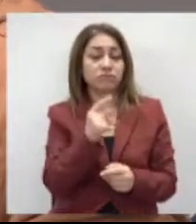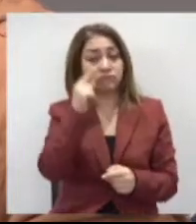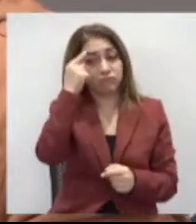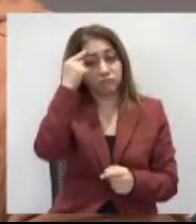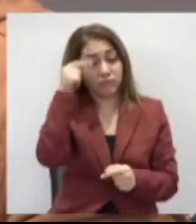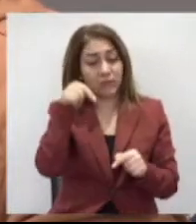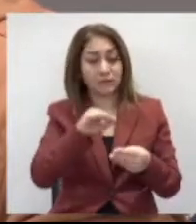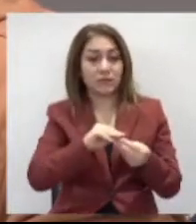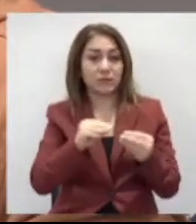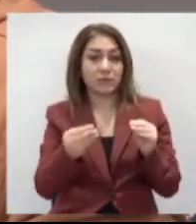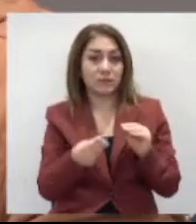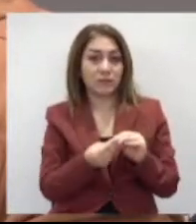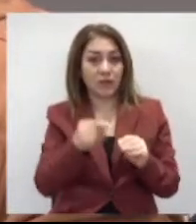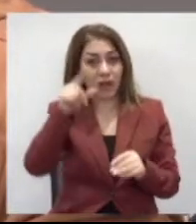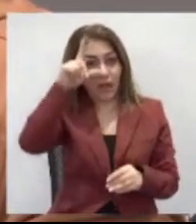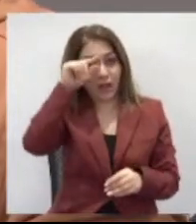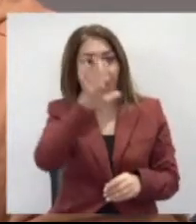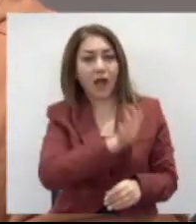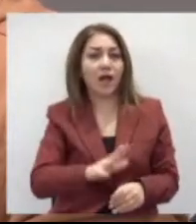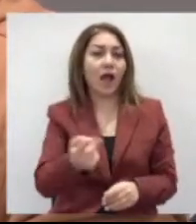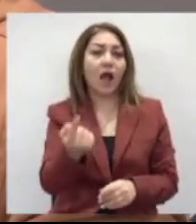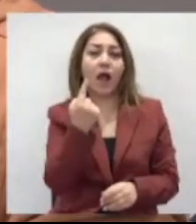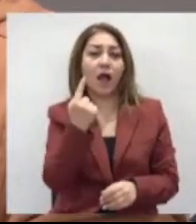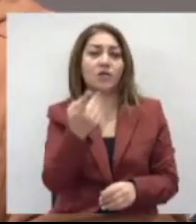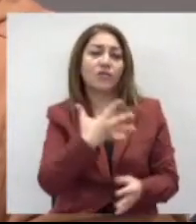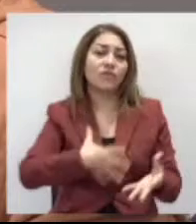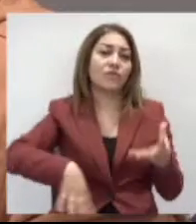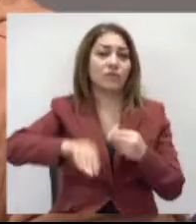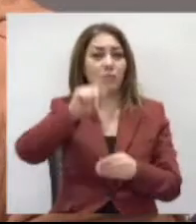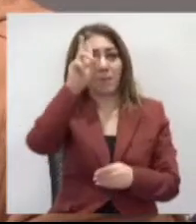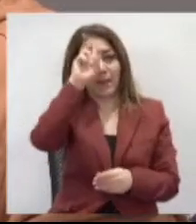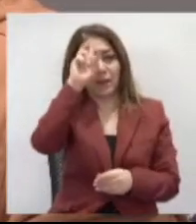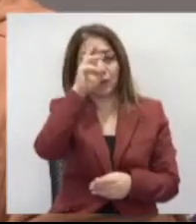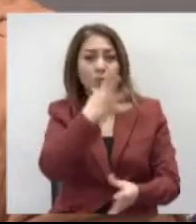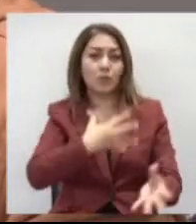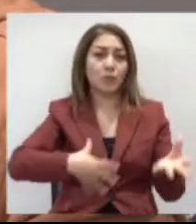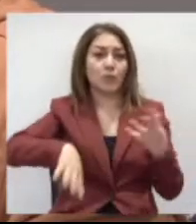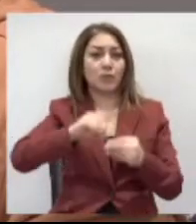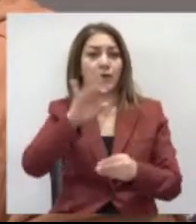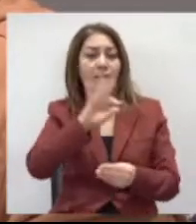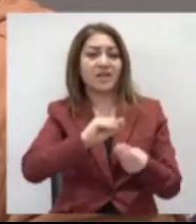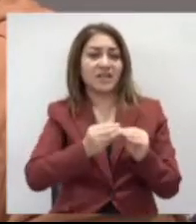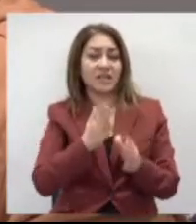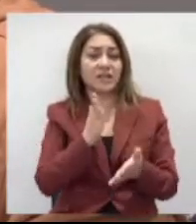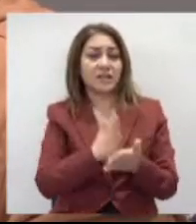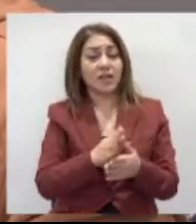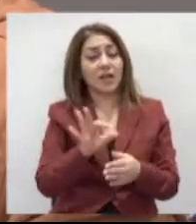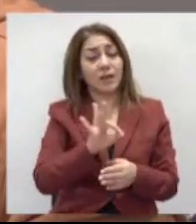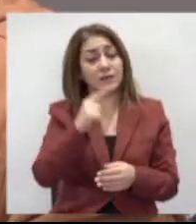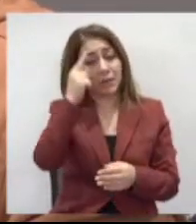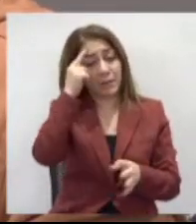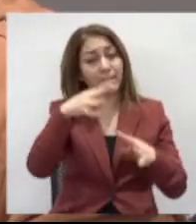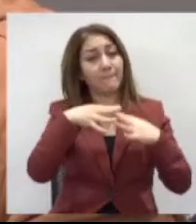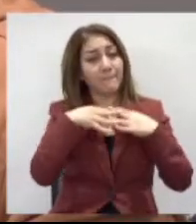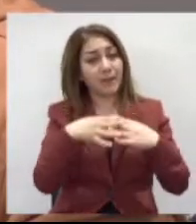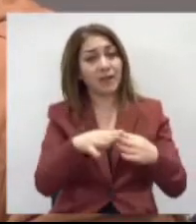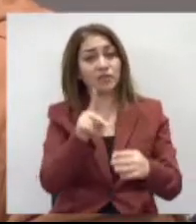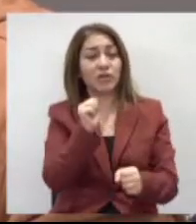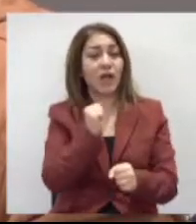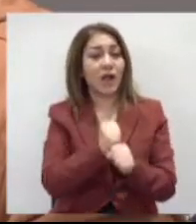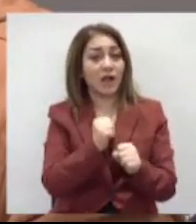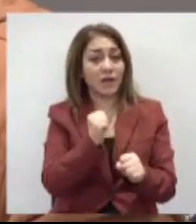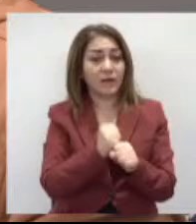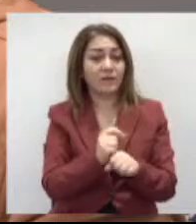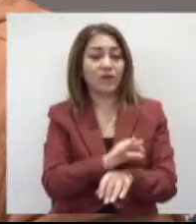նաև ոչ միայն Հայաստանի, այլ ընդհանրապես պետությունների համար։ Սա մասին արժե մտածել դրա